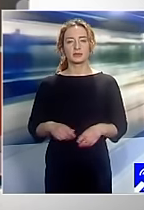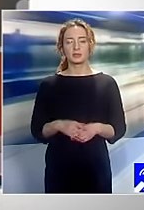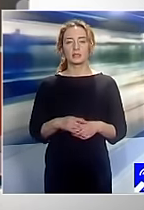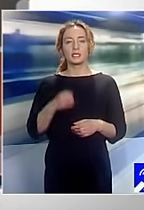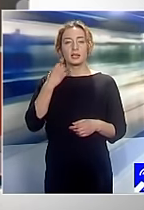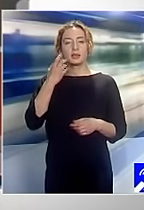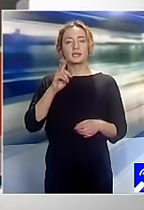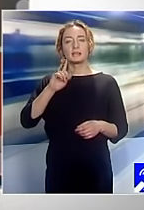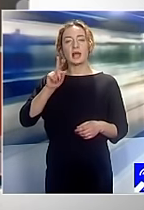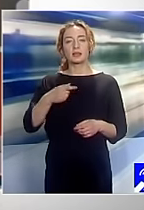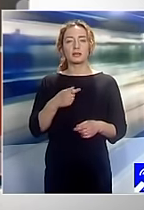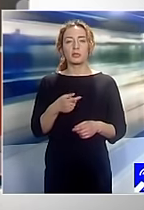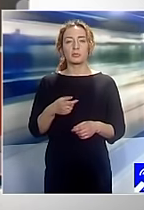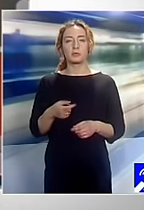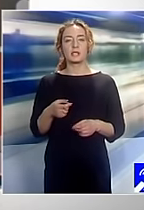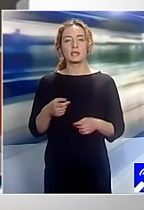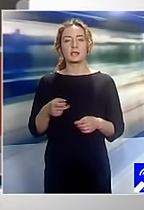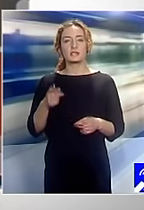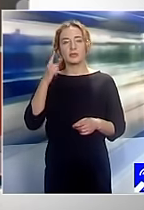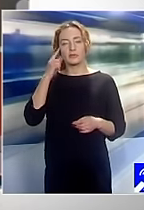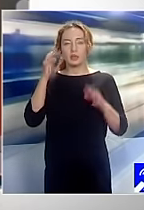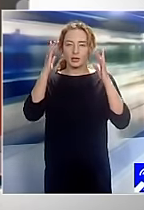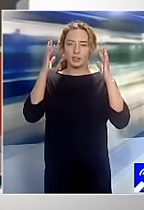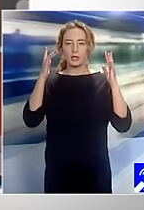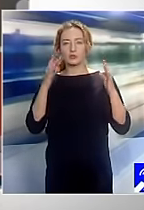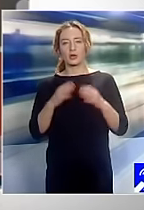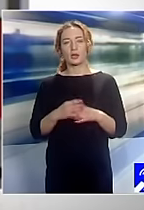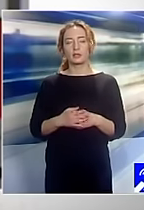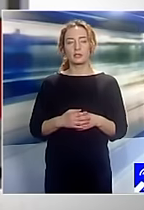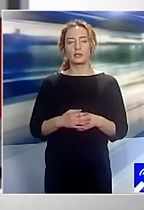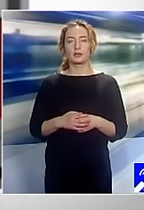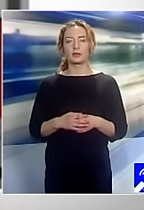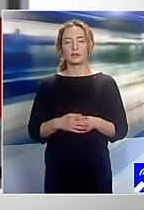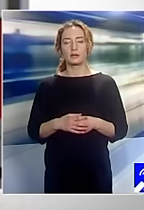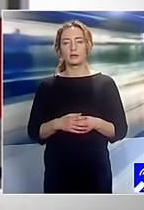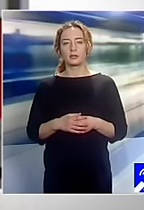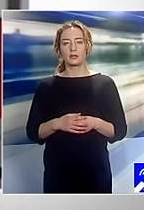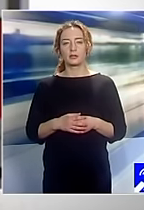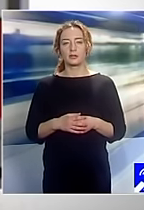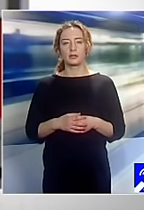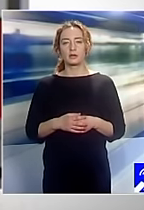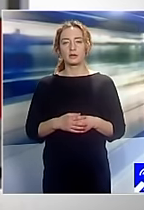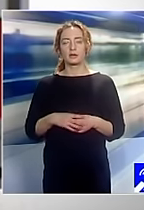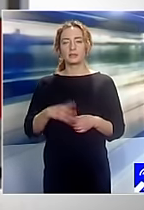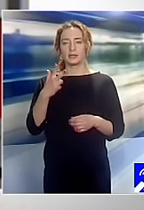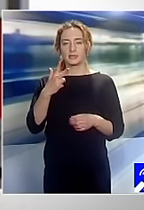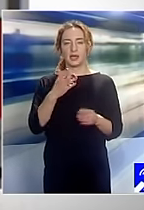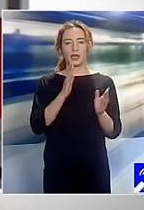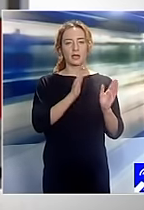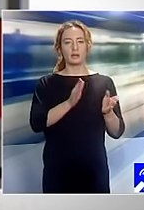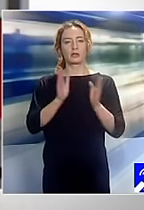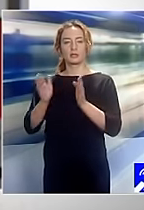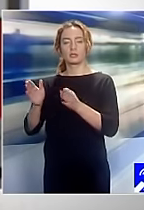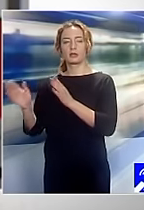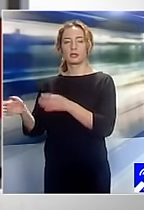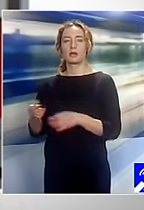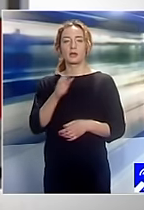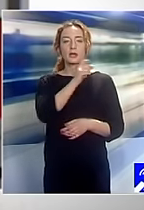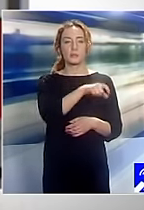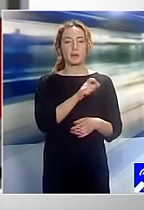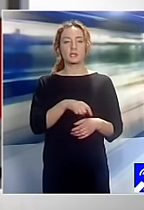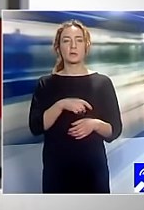ce ar putea să facă acasă, să zicem? Haideți să ne împărțim în trei categorii. Deci prima categorie sunt persoane care